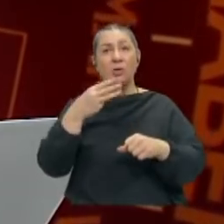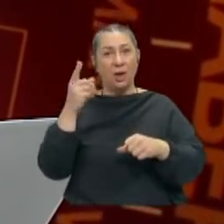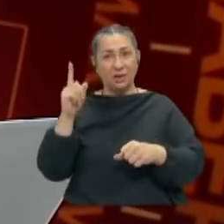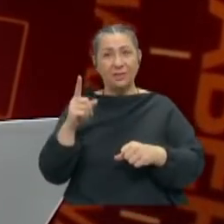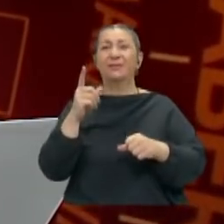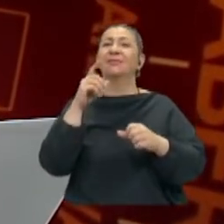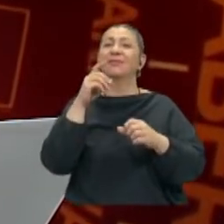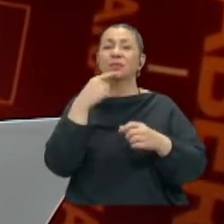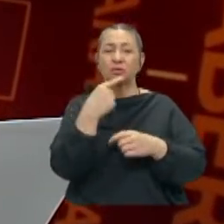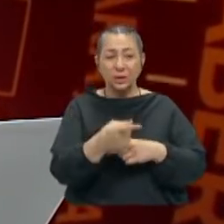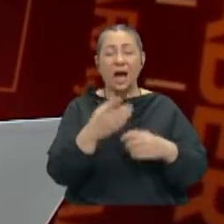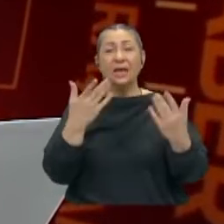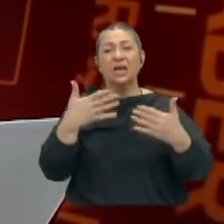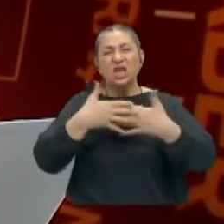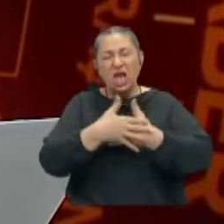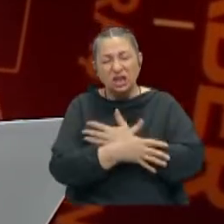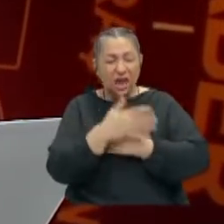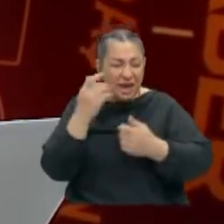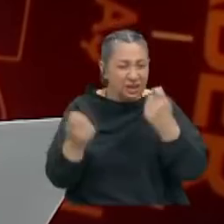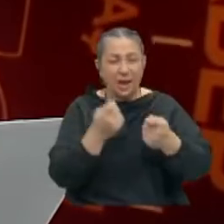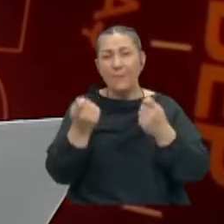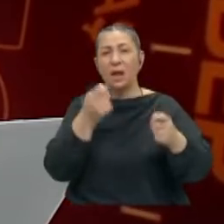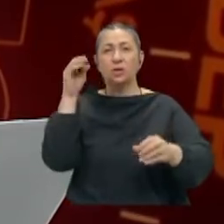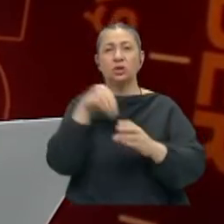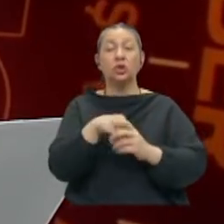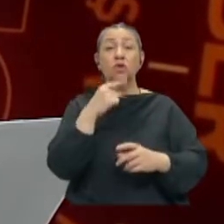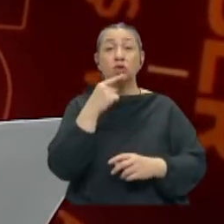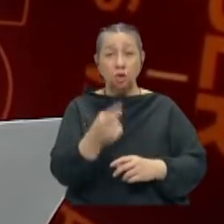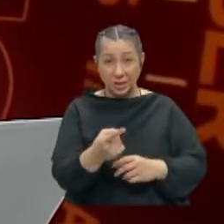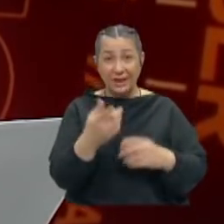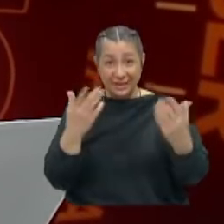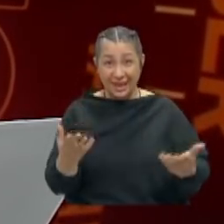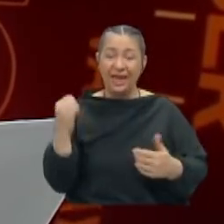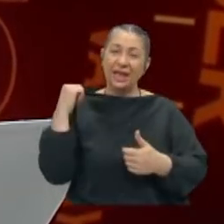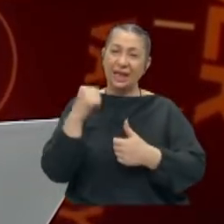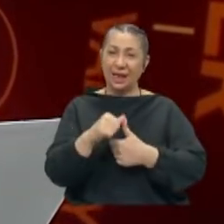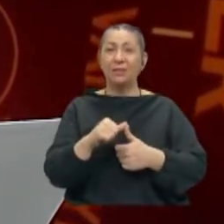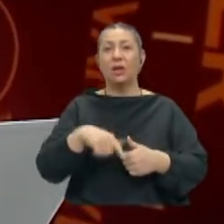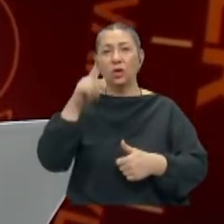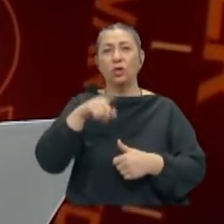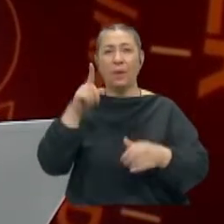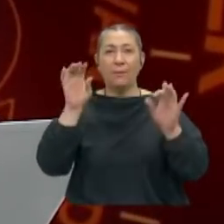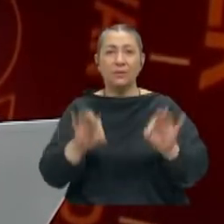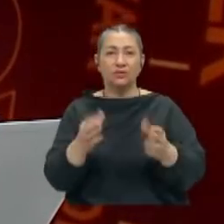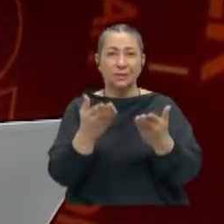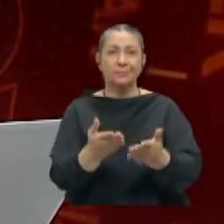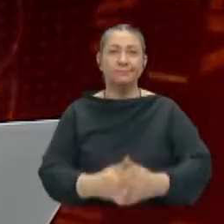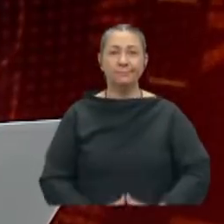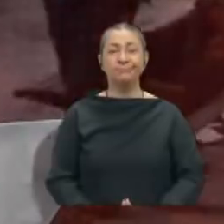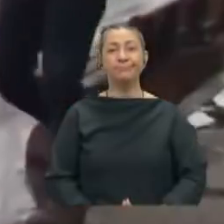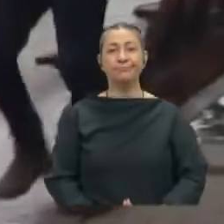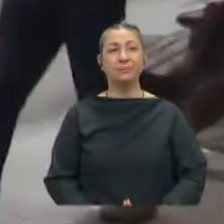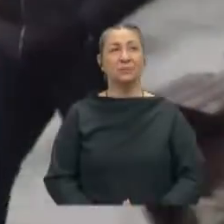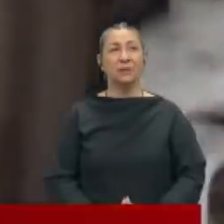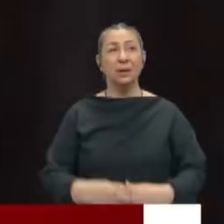açılışında söylediği artık gece yarısı işlemlerine son verdik sözlerini de yeniden gündeme taşıdı.